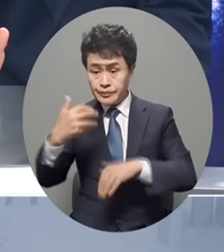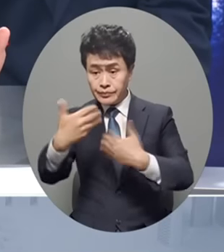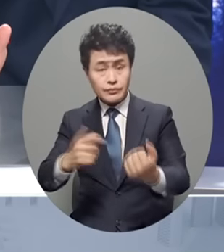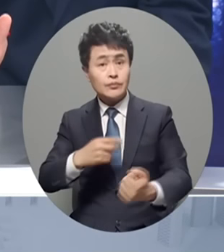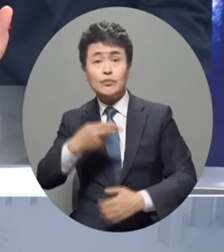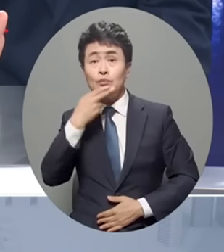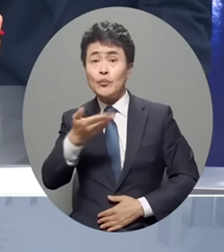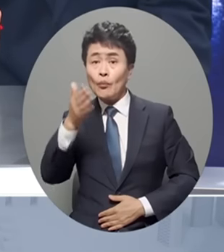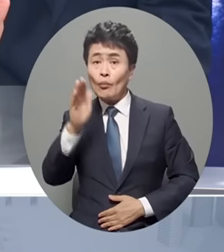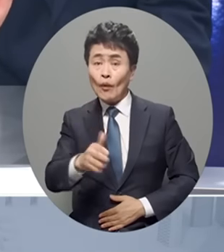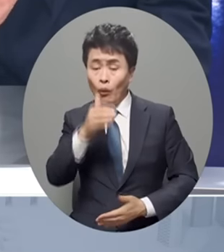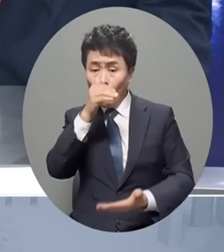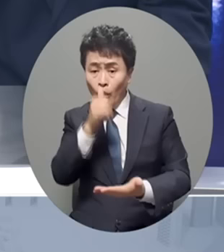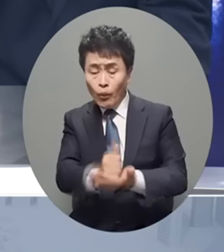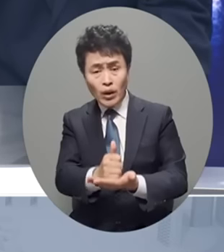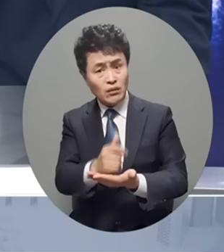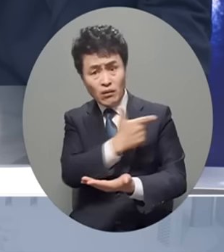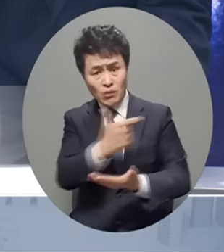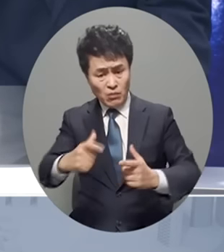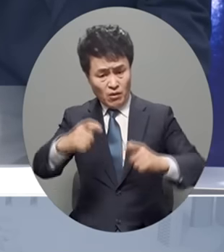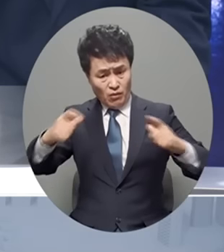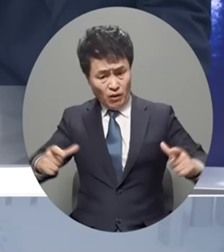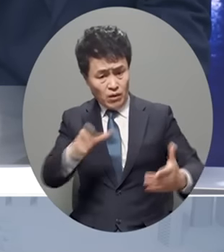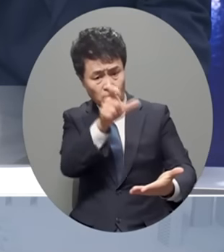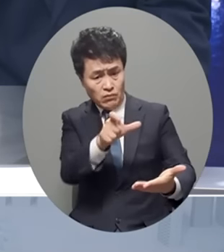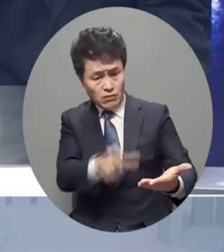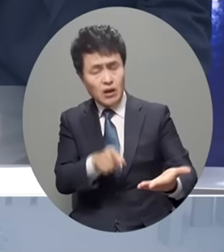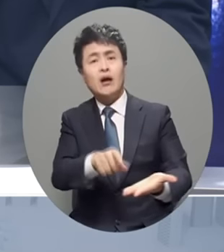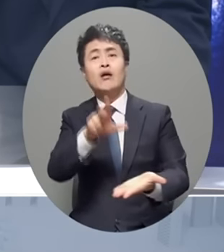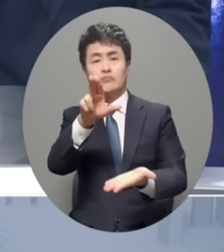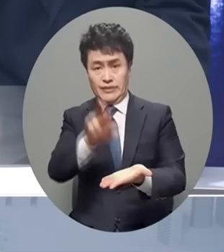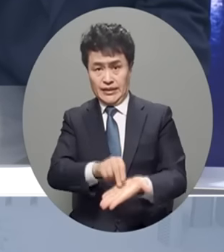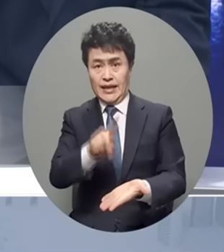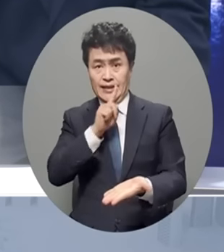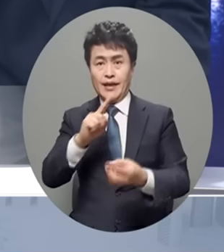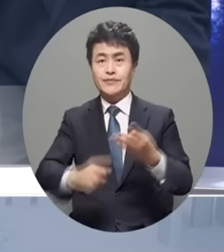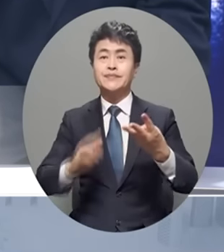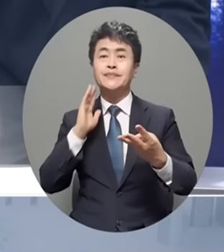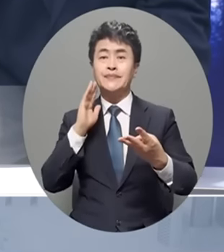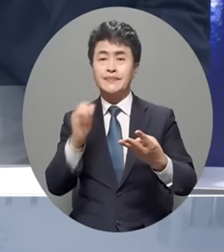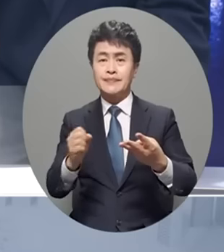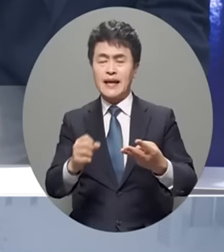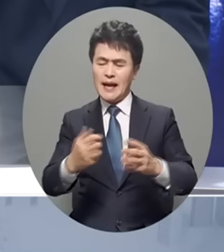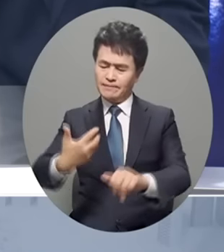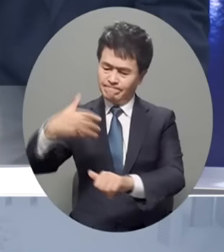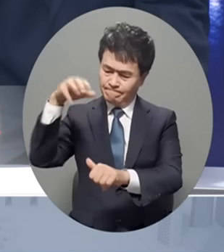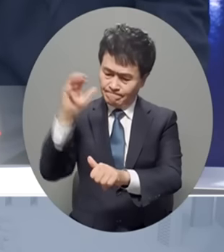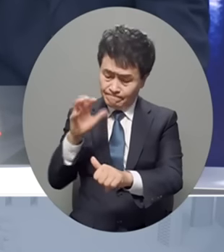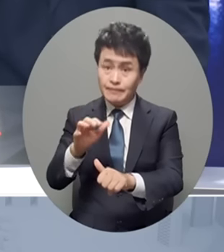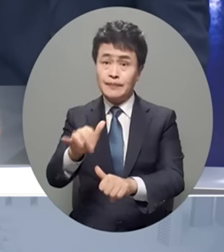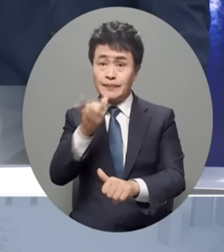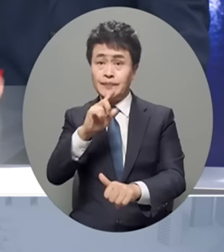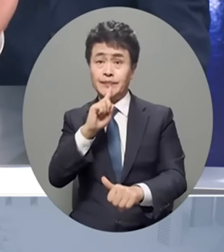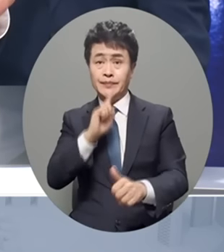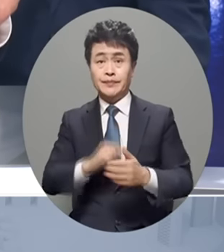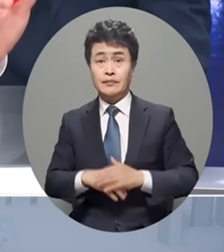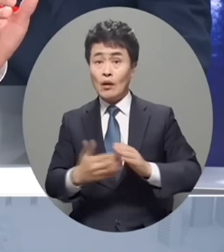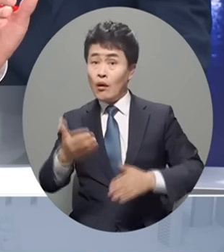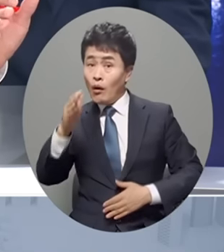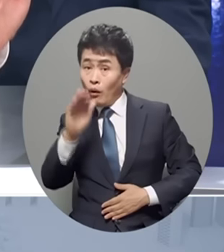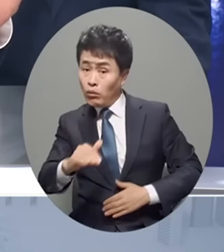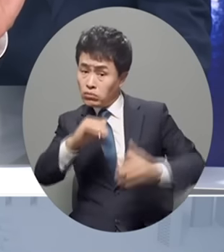없는데 혐의 있음을 너무 광범위하게 잡은 것을 문제 삼으며 윤 대통령이 야단도 치긴 쳤다고 했습니다. 하지만